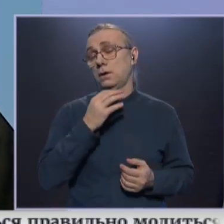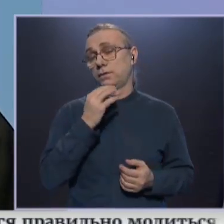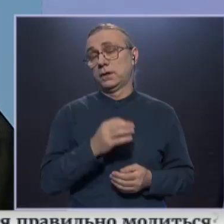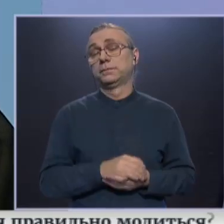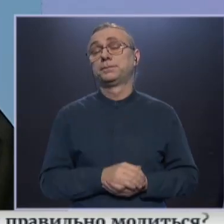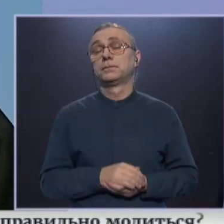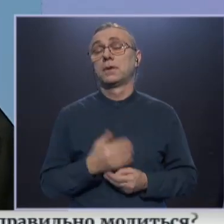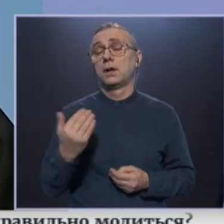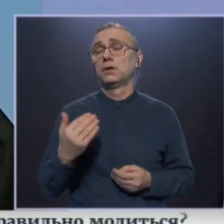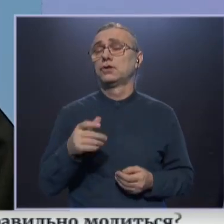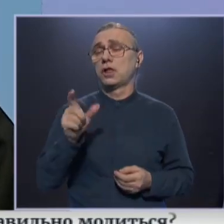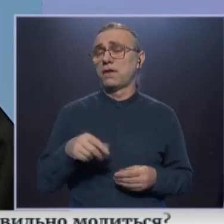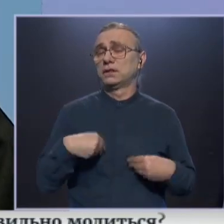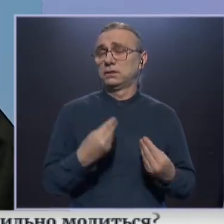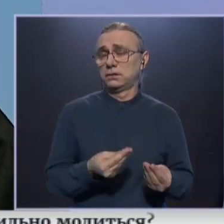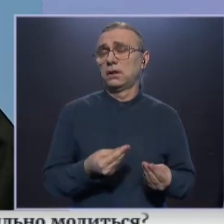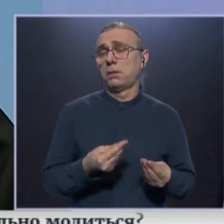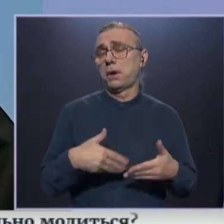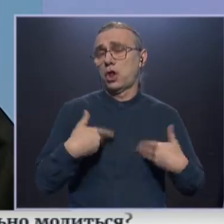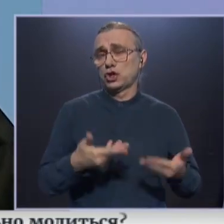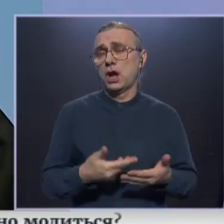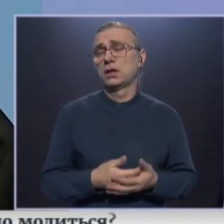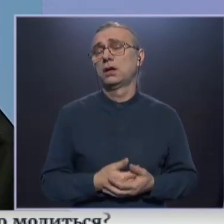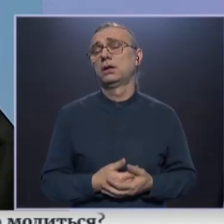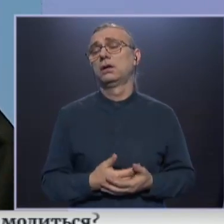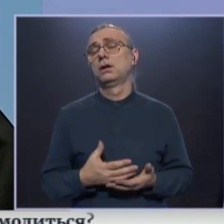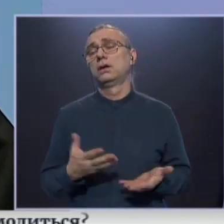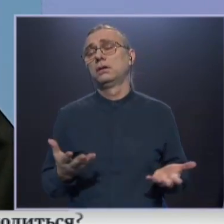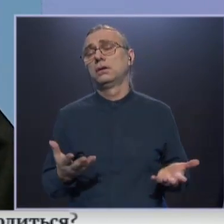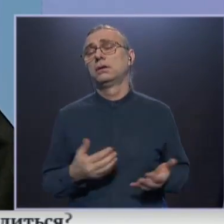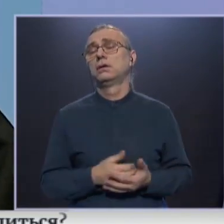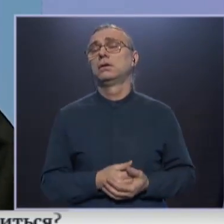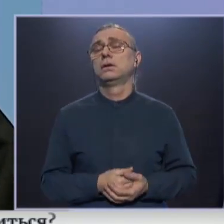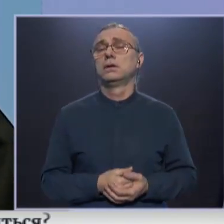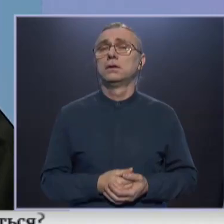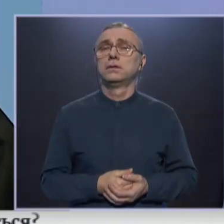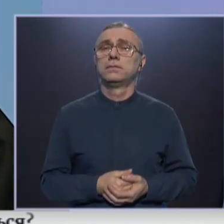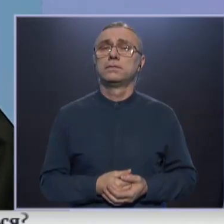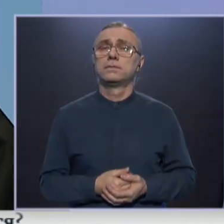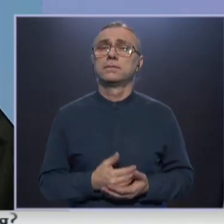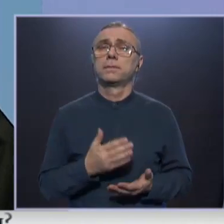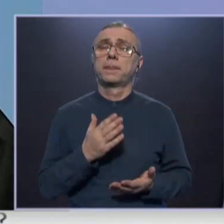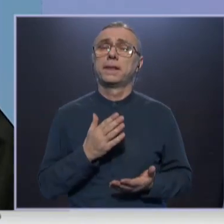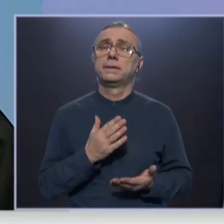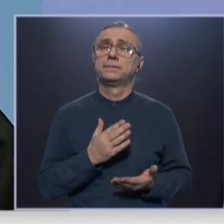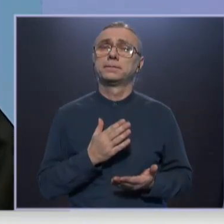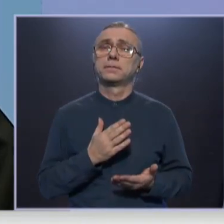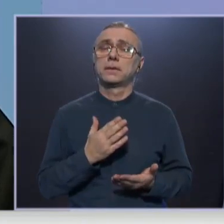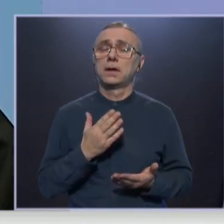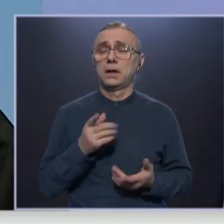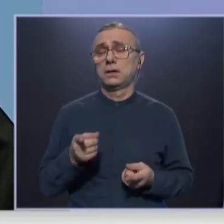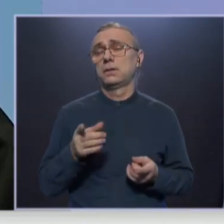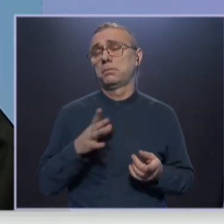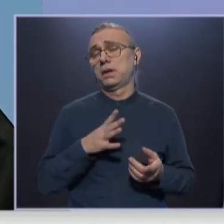какие-то были планы, а человек, может, этот и не подозревал, что кто-то его на себя собирается женить. А все-таки, если, правда, жених и